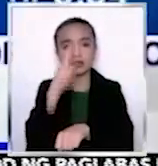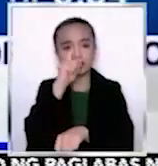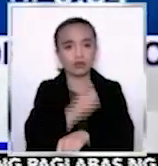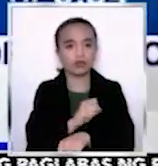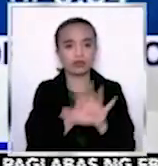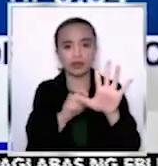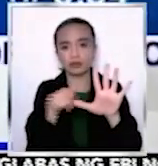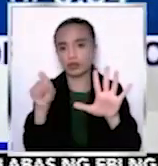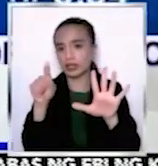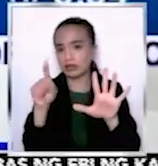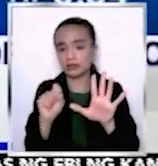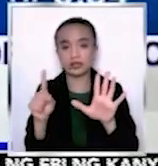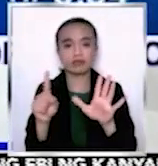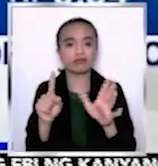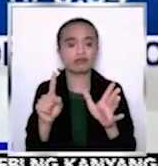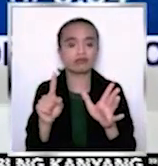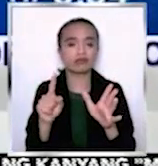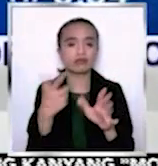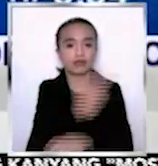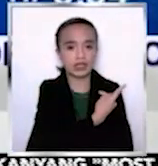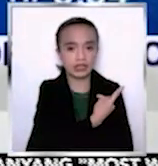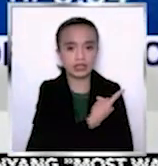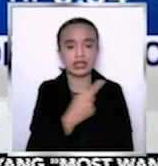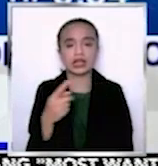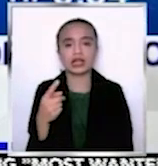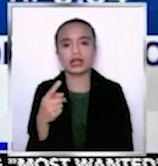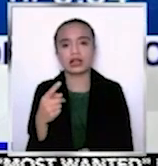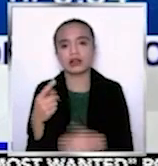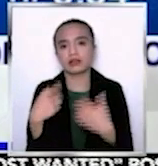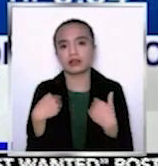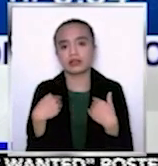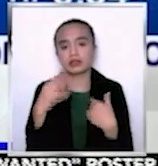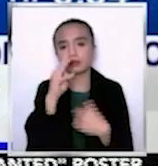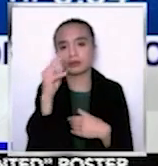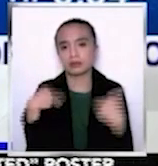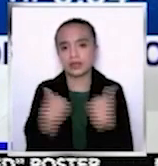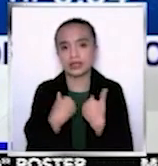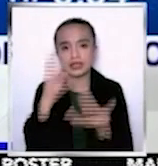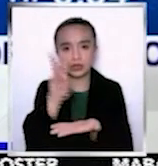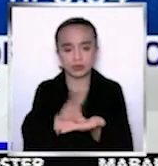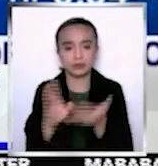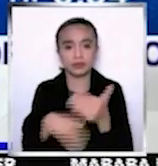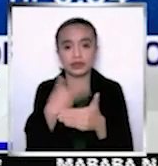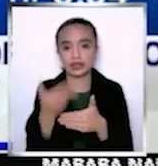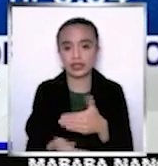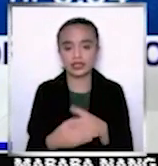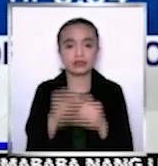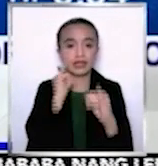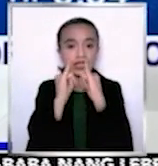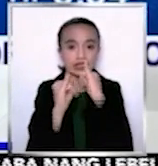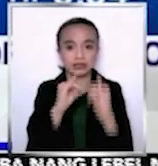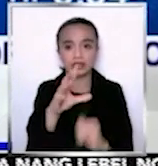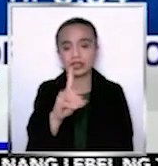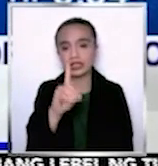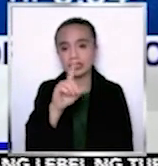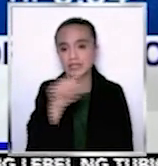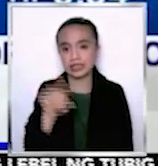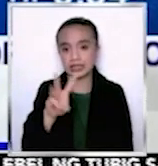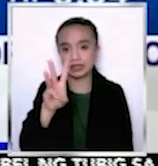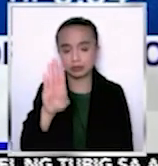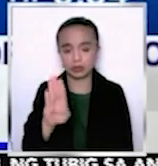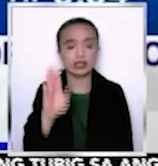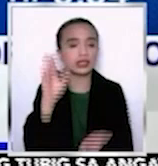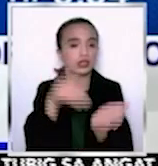Zoo. Sa Ikaw Na Ba, the Vice Presidential interview ng DZWB, sinabi ni Doc Willie Ong na sakaling